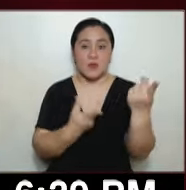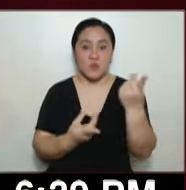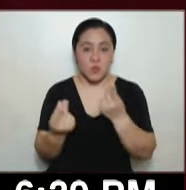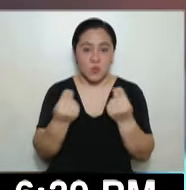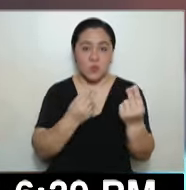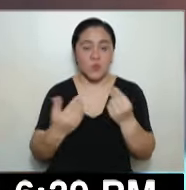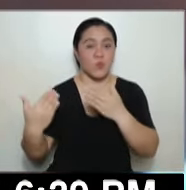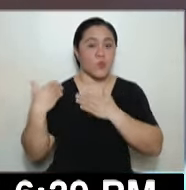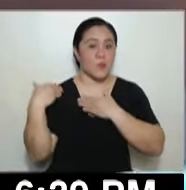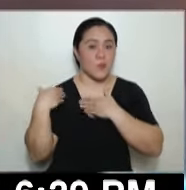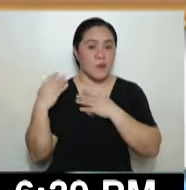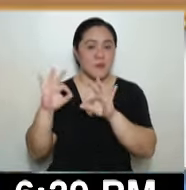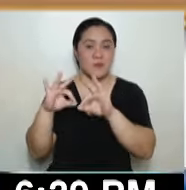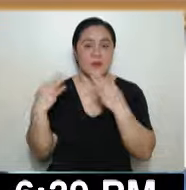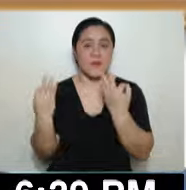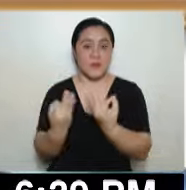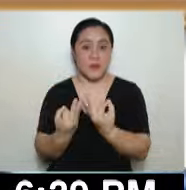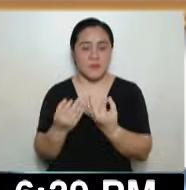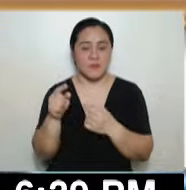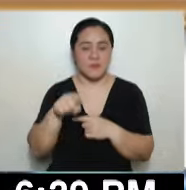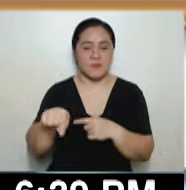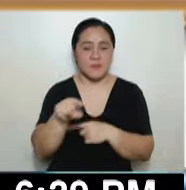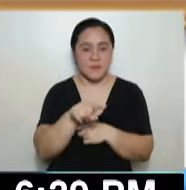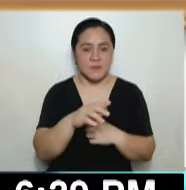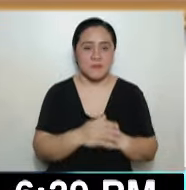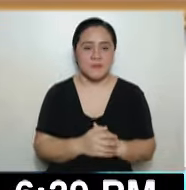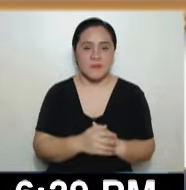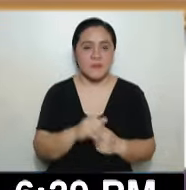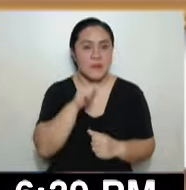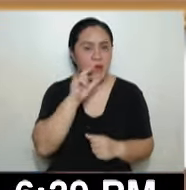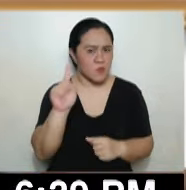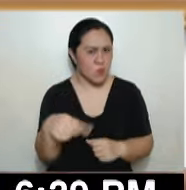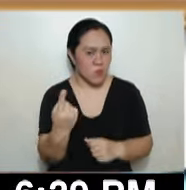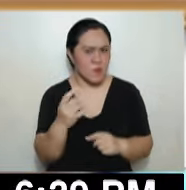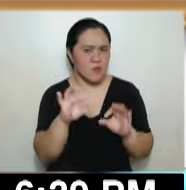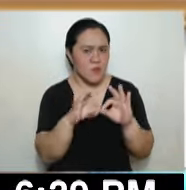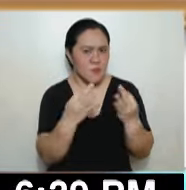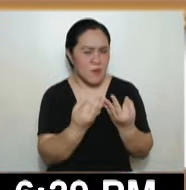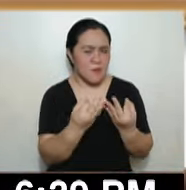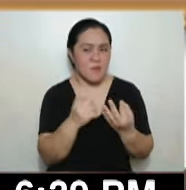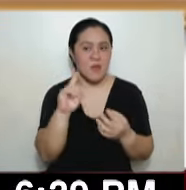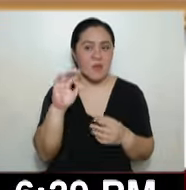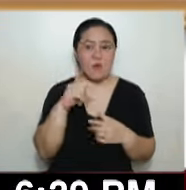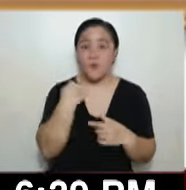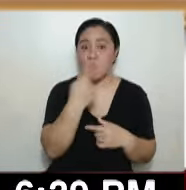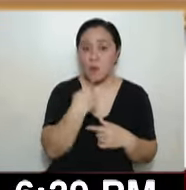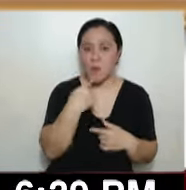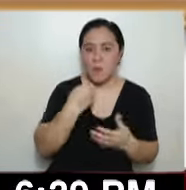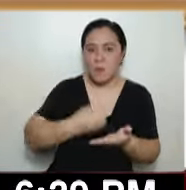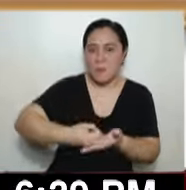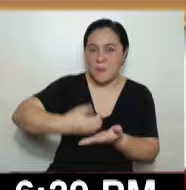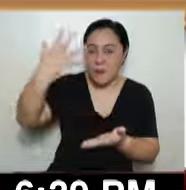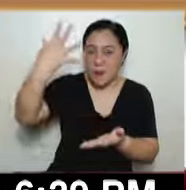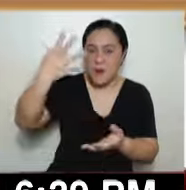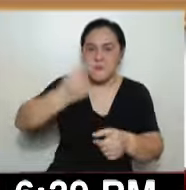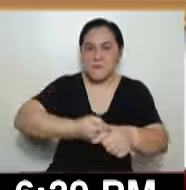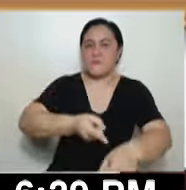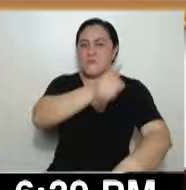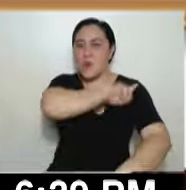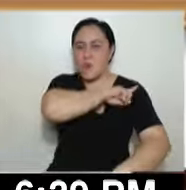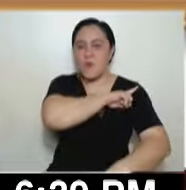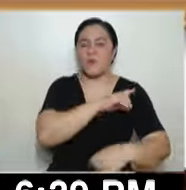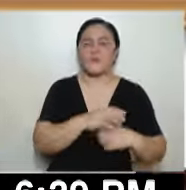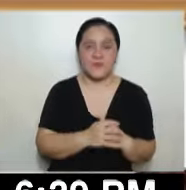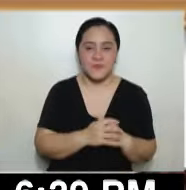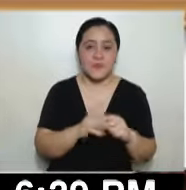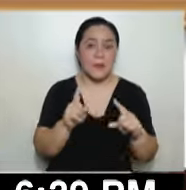pamilya. At hindi lang itong mga ordinaryong pamilya, ito ay mga mayayaman at mga pangyariang pamilya. So natural